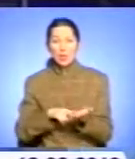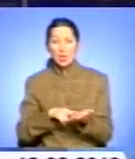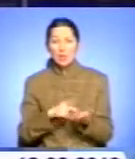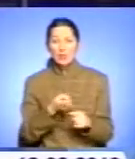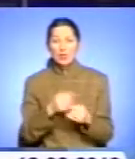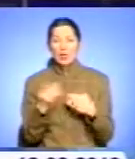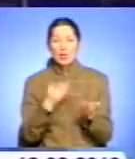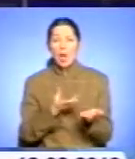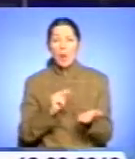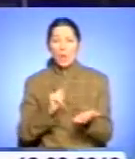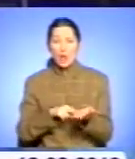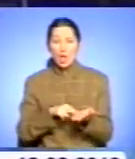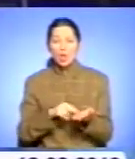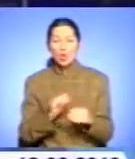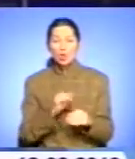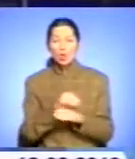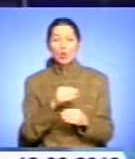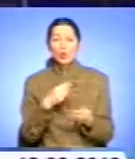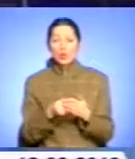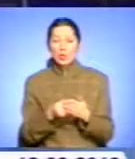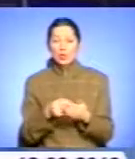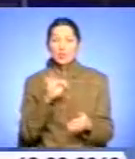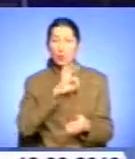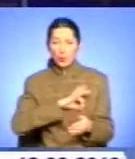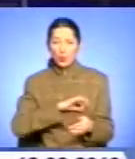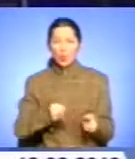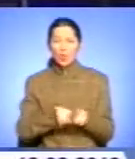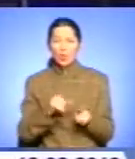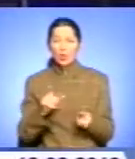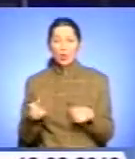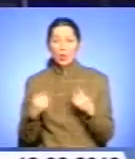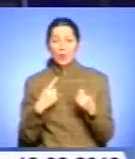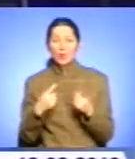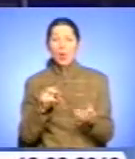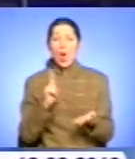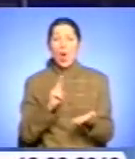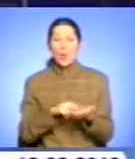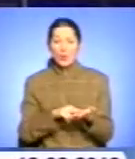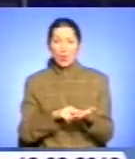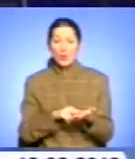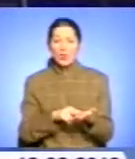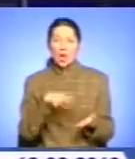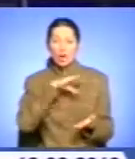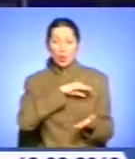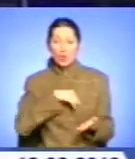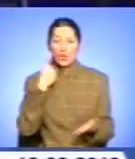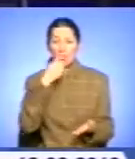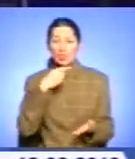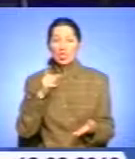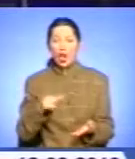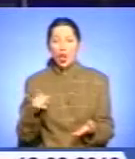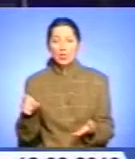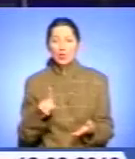додану вартість, на прибуток. Також громадяни цікавляться оподаткуванням доходів фізичних осіб. Що інтересує платників податків